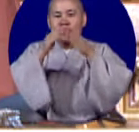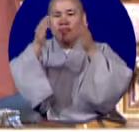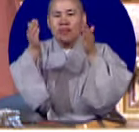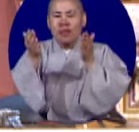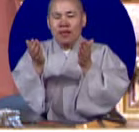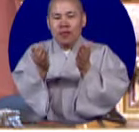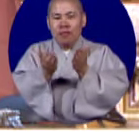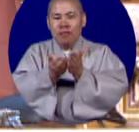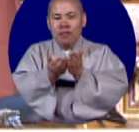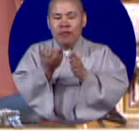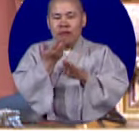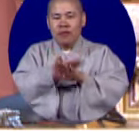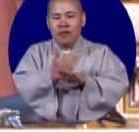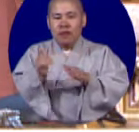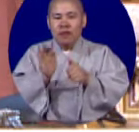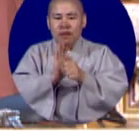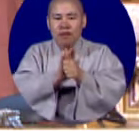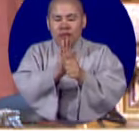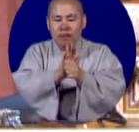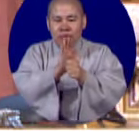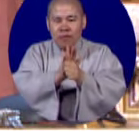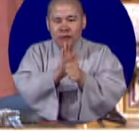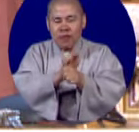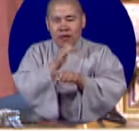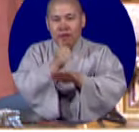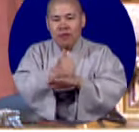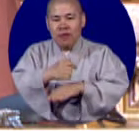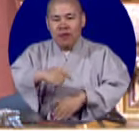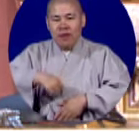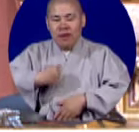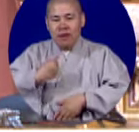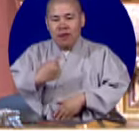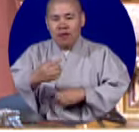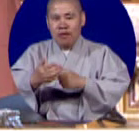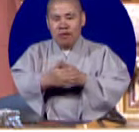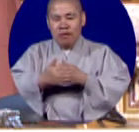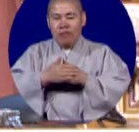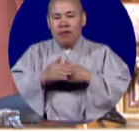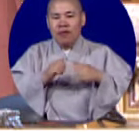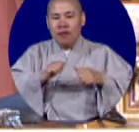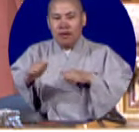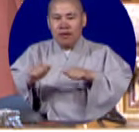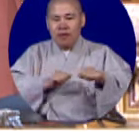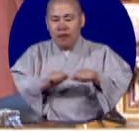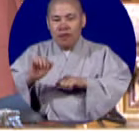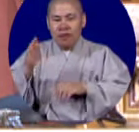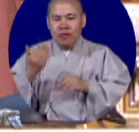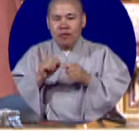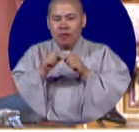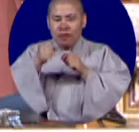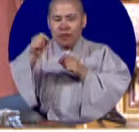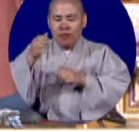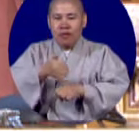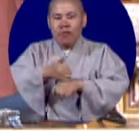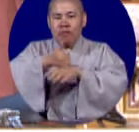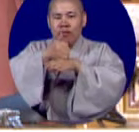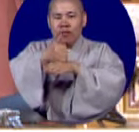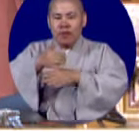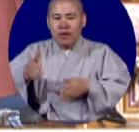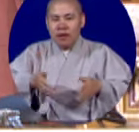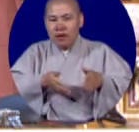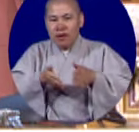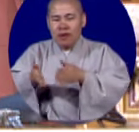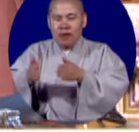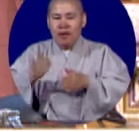모든 이타행이 하나의 자리행으로 돌아간다 이거예요. 세세상행 보살도가 그게